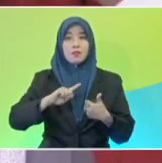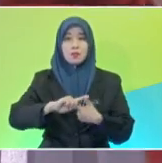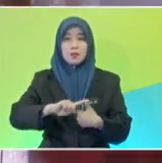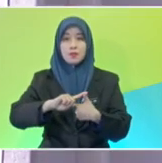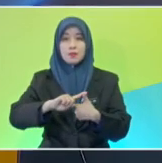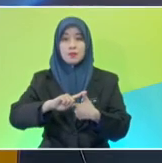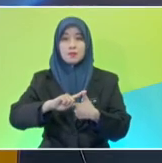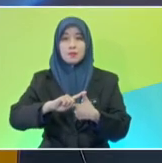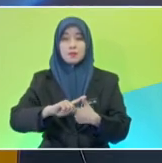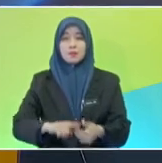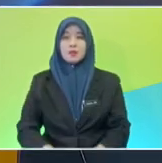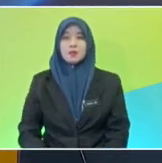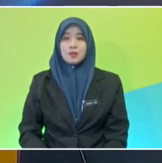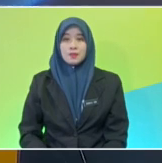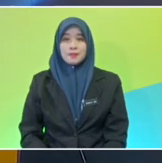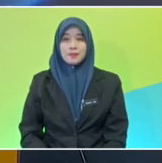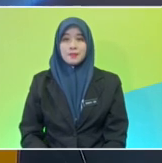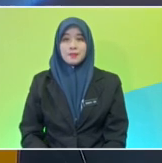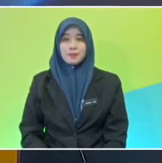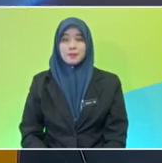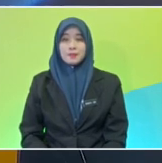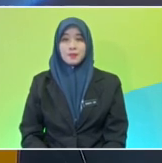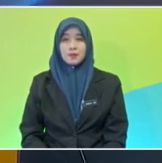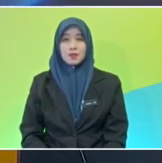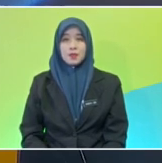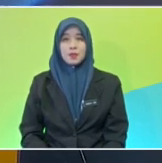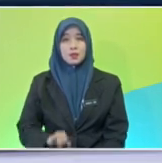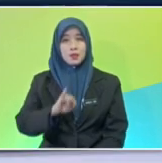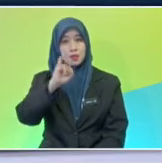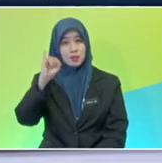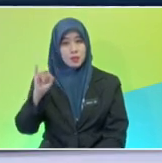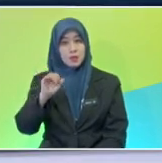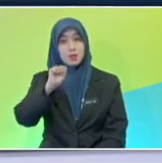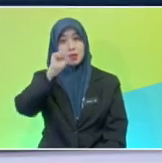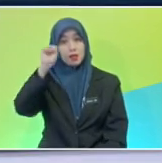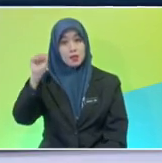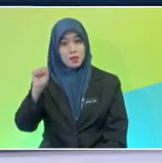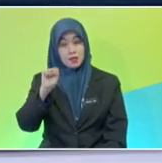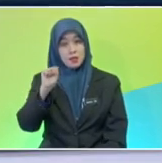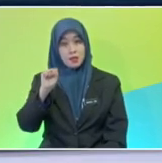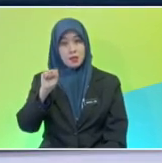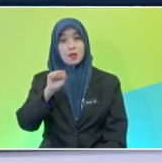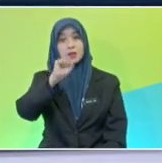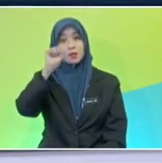Isnin. Okey. Isnin hari pertama. Lepas tu Isnin, Selasa.